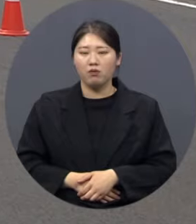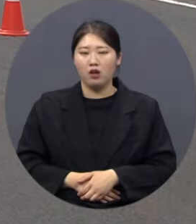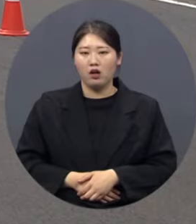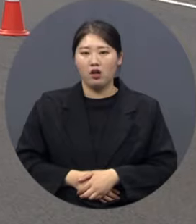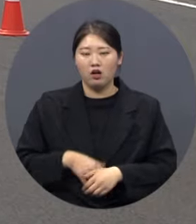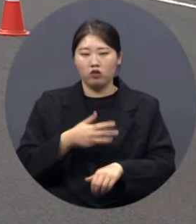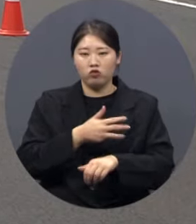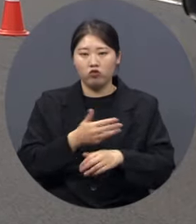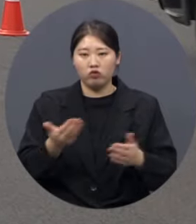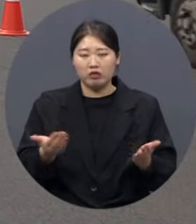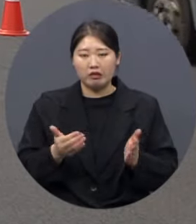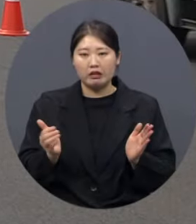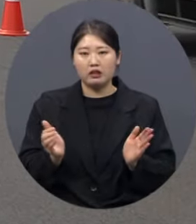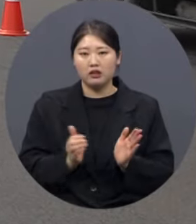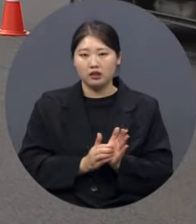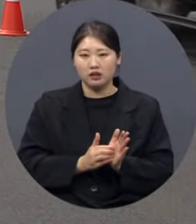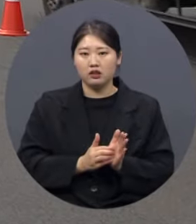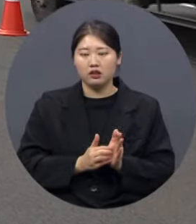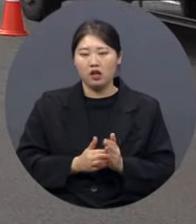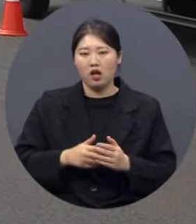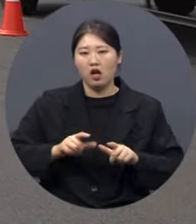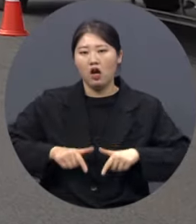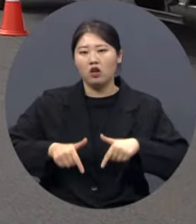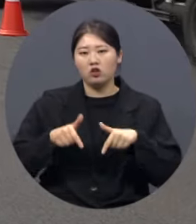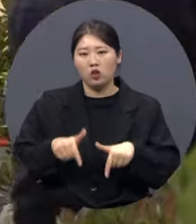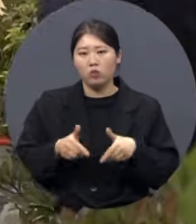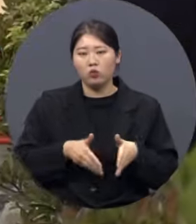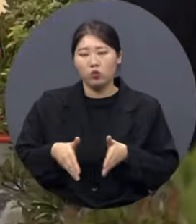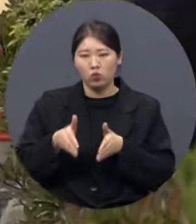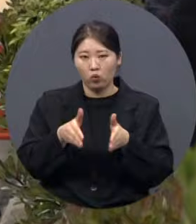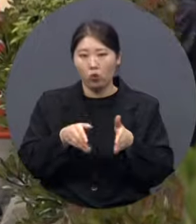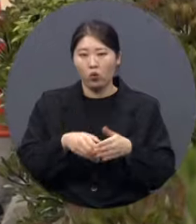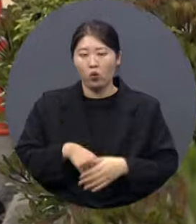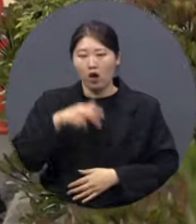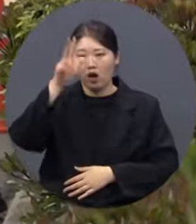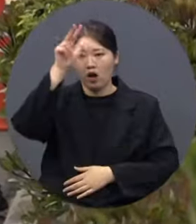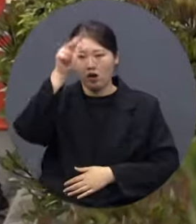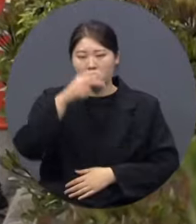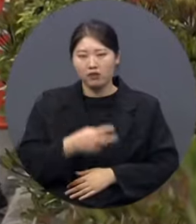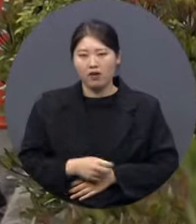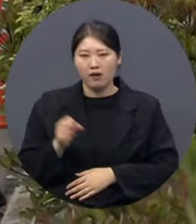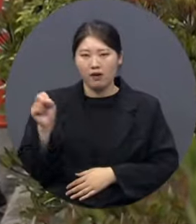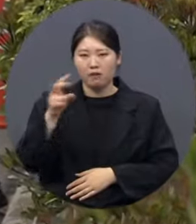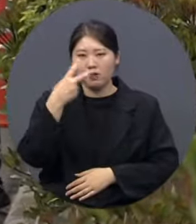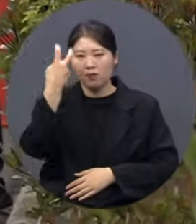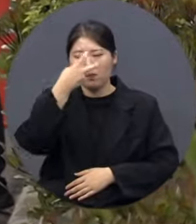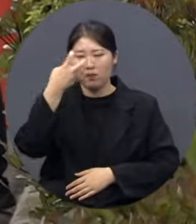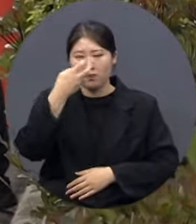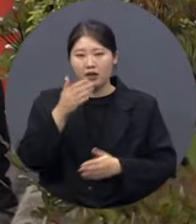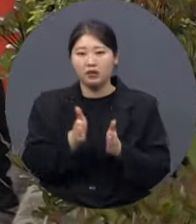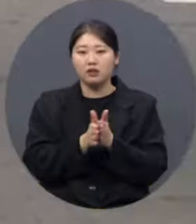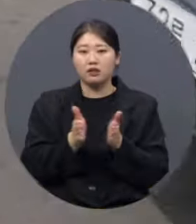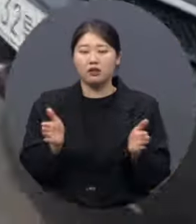출근길이 끝나 한적해진 제주시 서부 지역의 한 도로. 경찰이 불시 음주 단속을